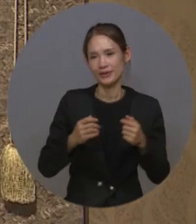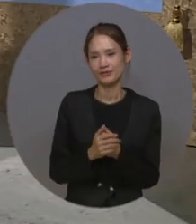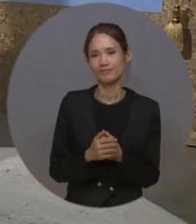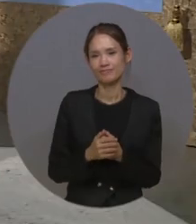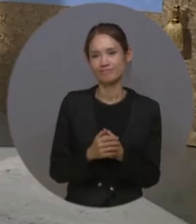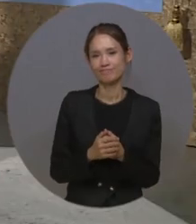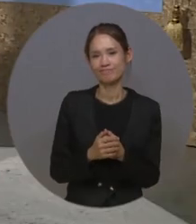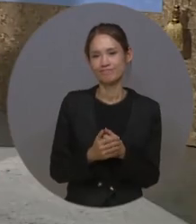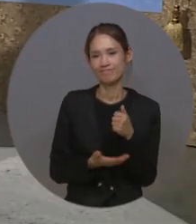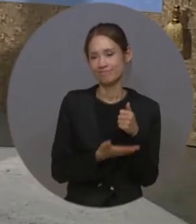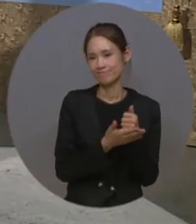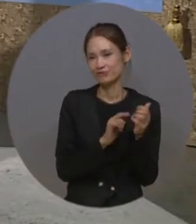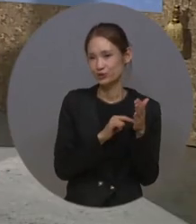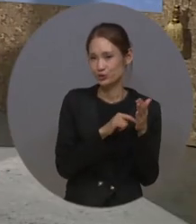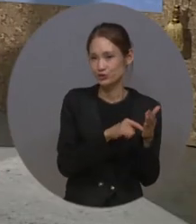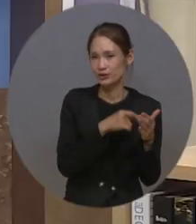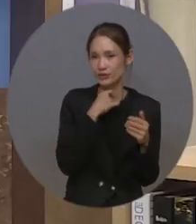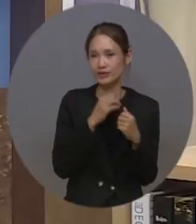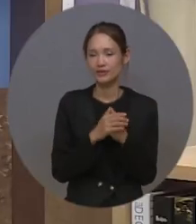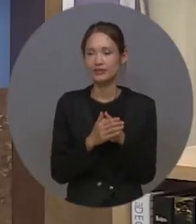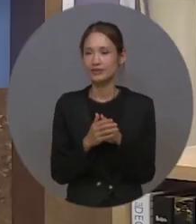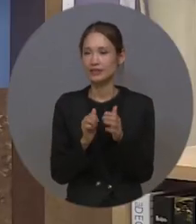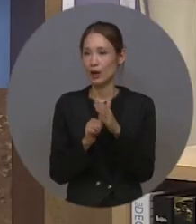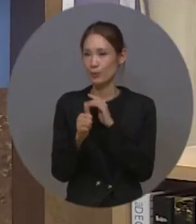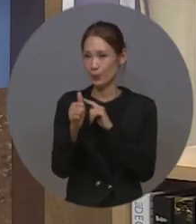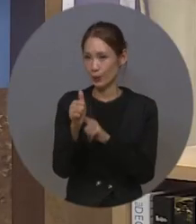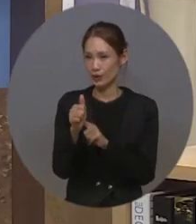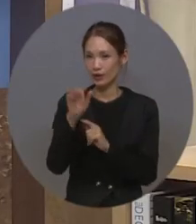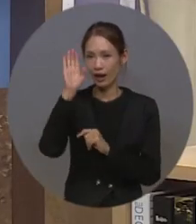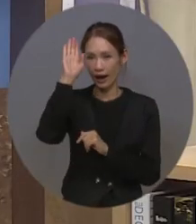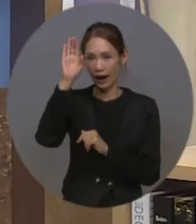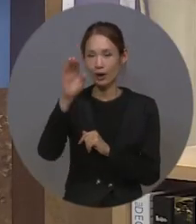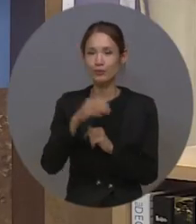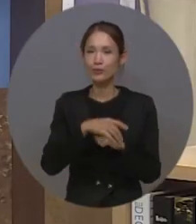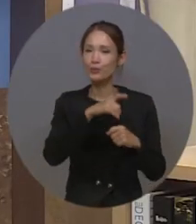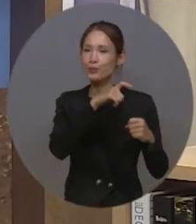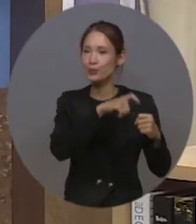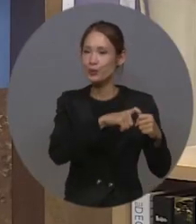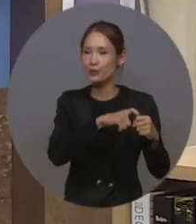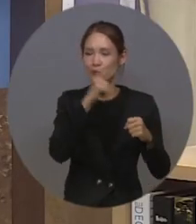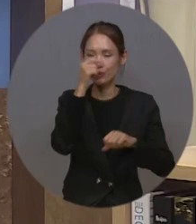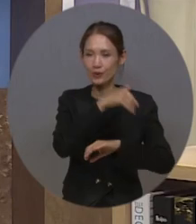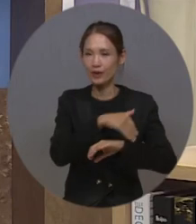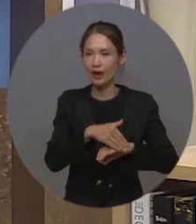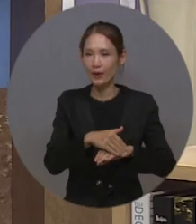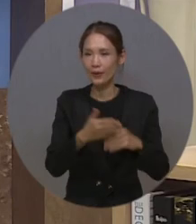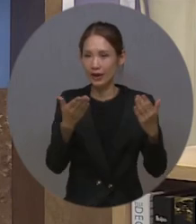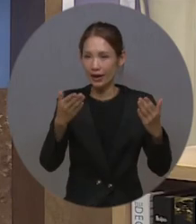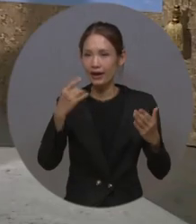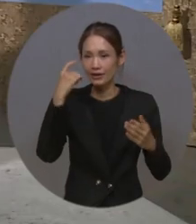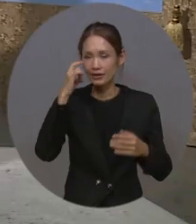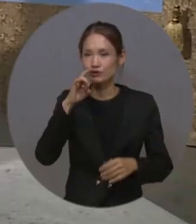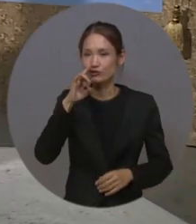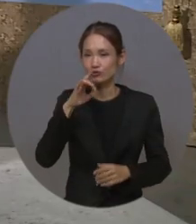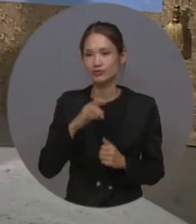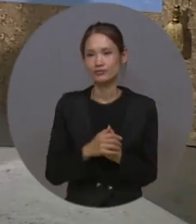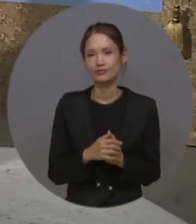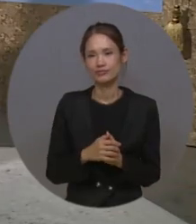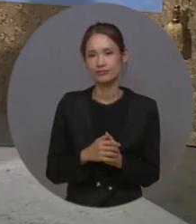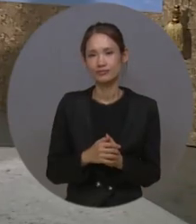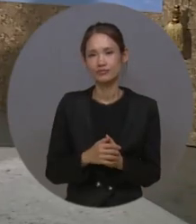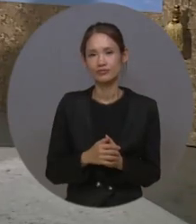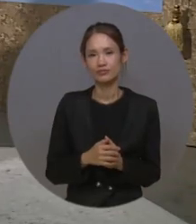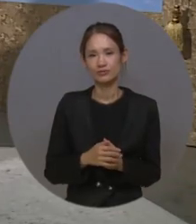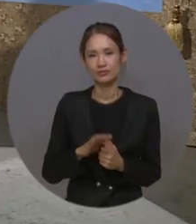좀 됐으면 하는 바람인데 그렇다면 대표님께서는 앞으로는 좀 어떤 목표와 계획이 있으신지 궁금합니다. 네.